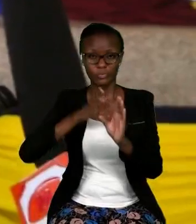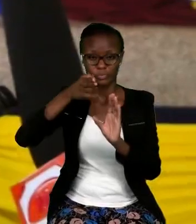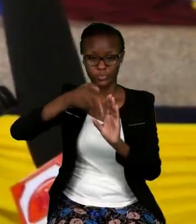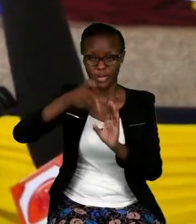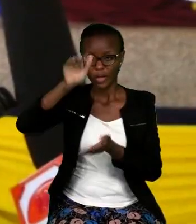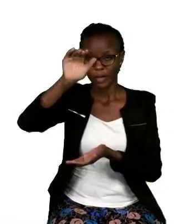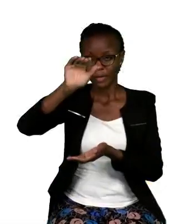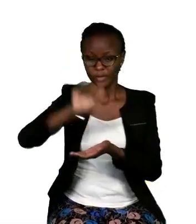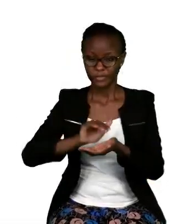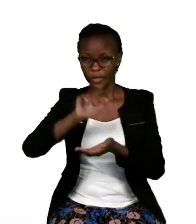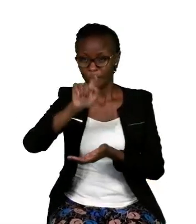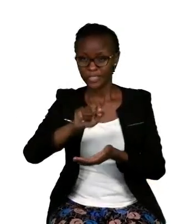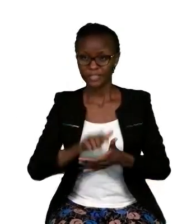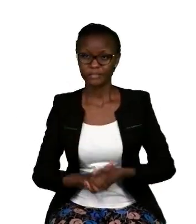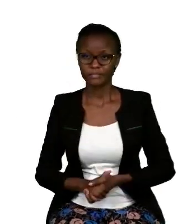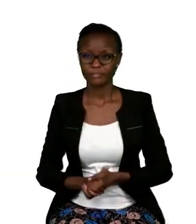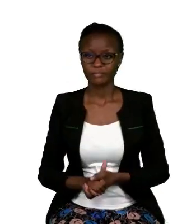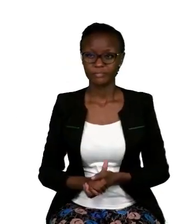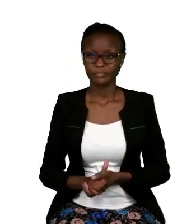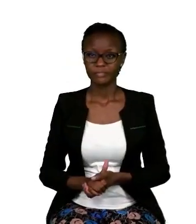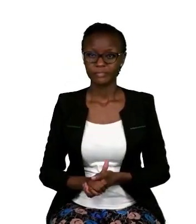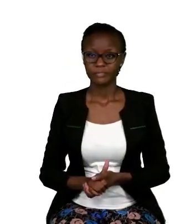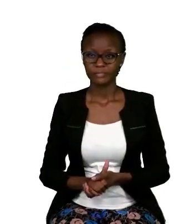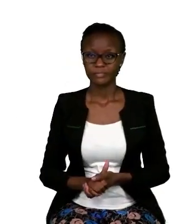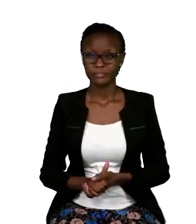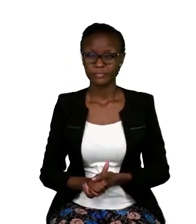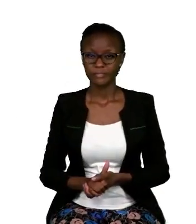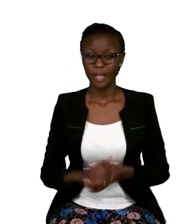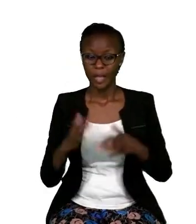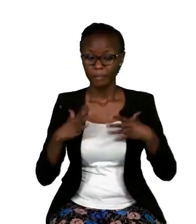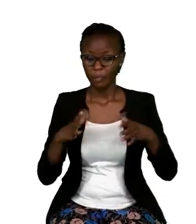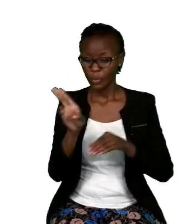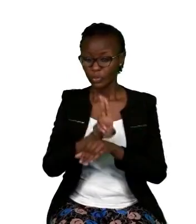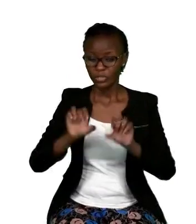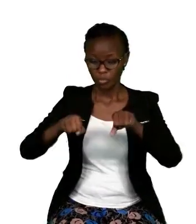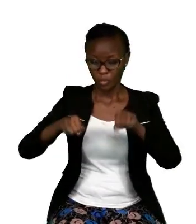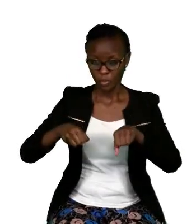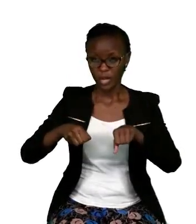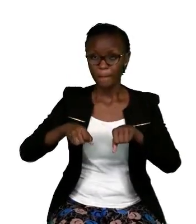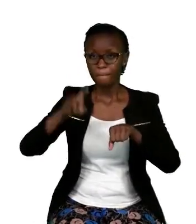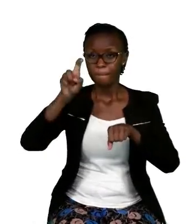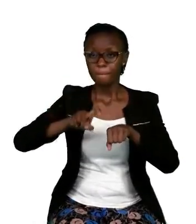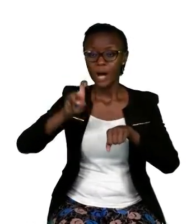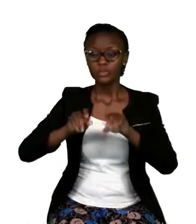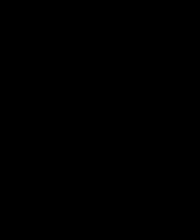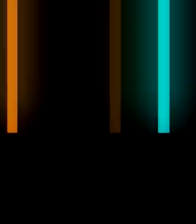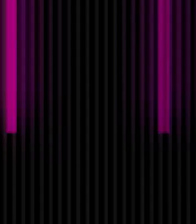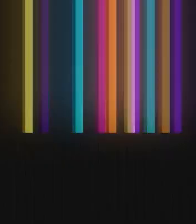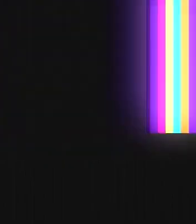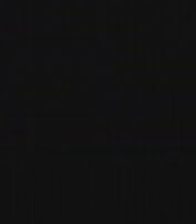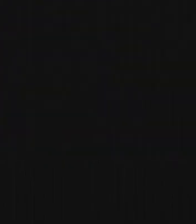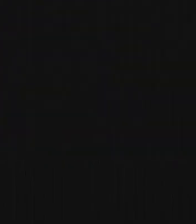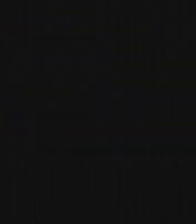katika hii nchi. Wewe kutoka na boda boda. Lazima hayo mambo yaangaziwe kinaga ubaga.